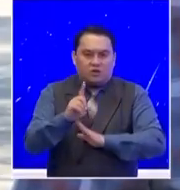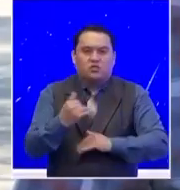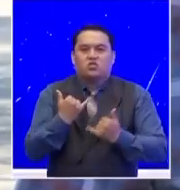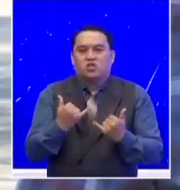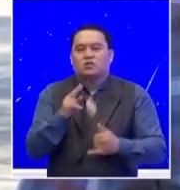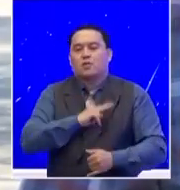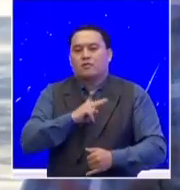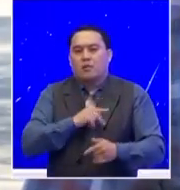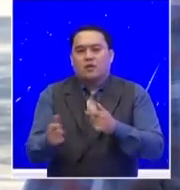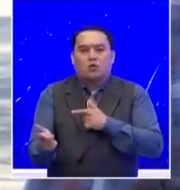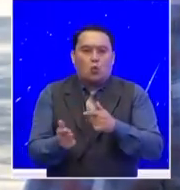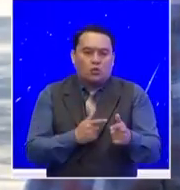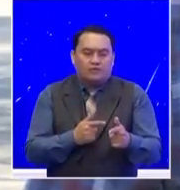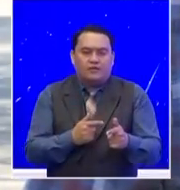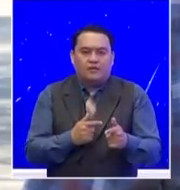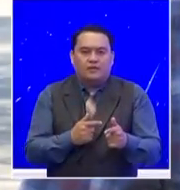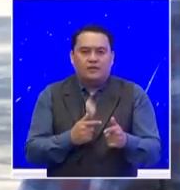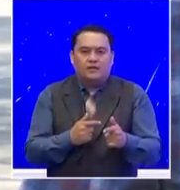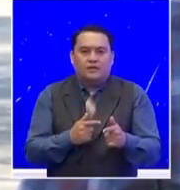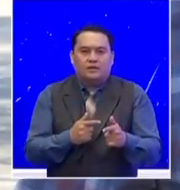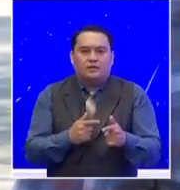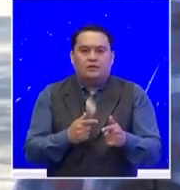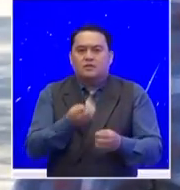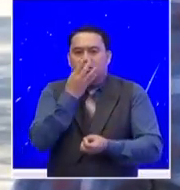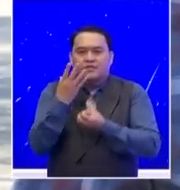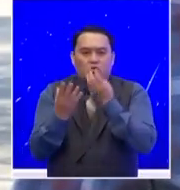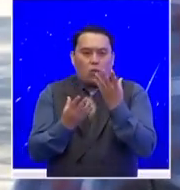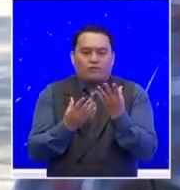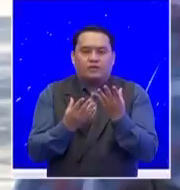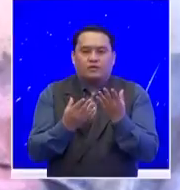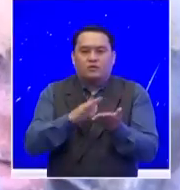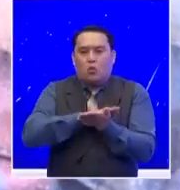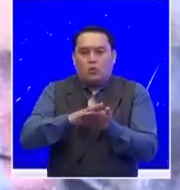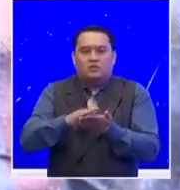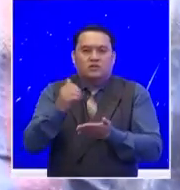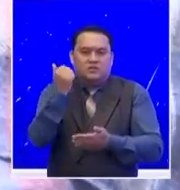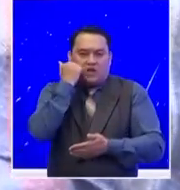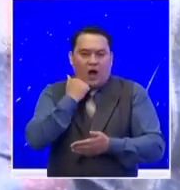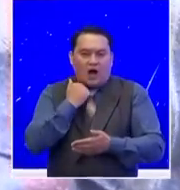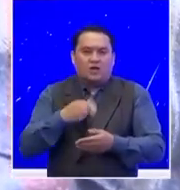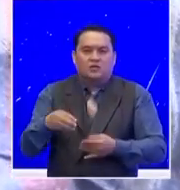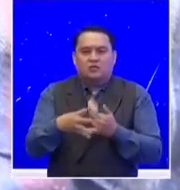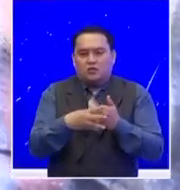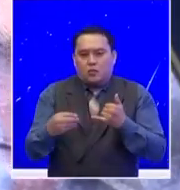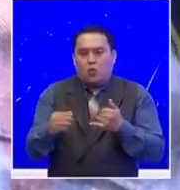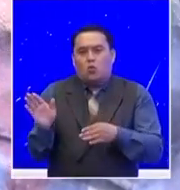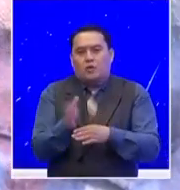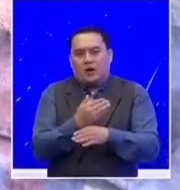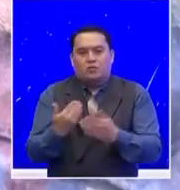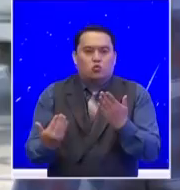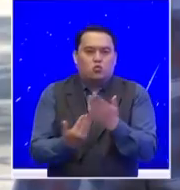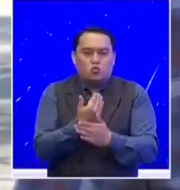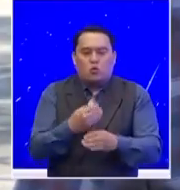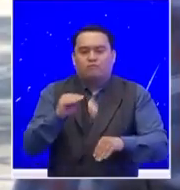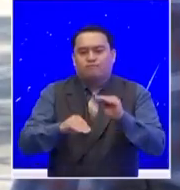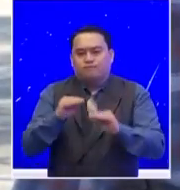проводим работы по подготовке высадки цветов. Убираем старый грунт, привозим новый грунт. Дальнейшая работа – это у нас